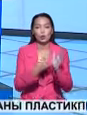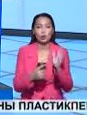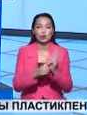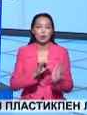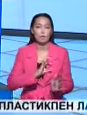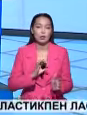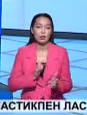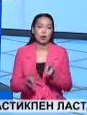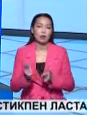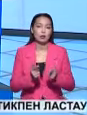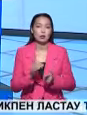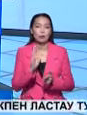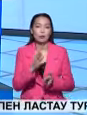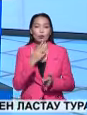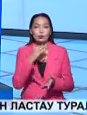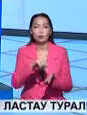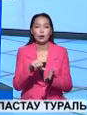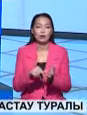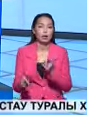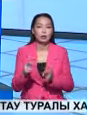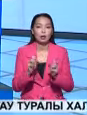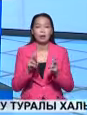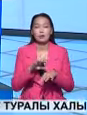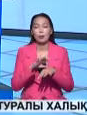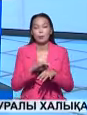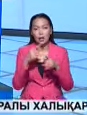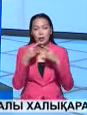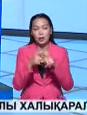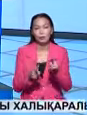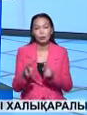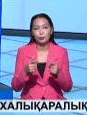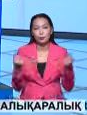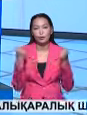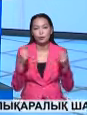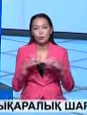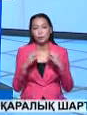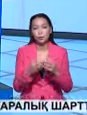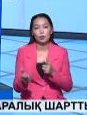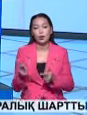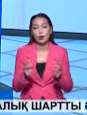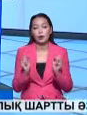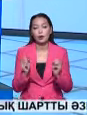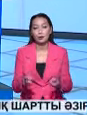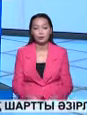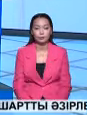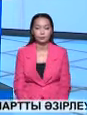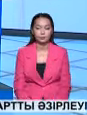медаль сарапқа салынады. Ұлттық құраманың дайындығы қалай? Инфрақұрылымдар мен спорттық кешендердің әзірлігі қандай? Тілшіміз